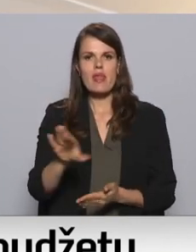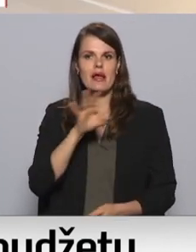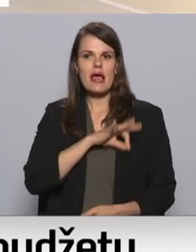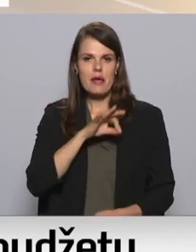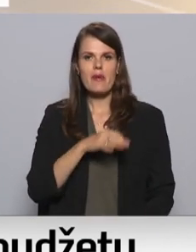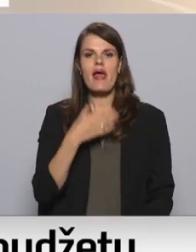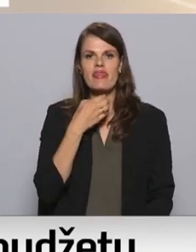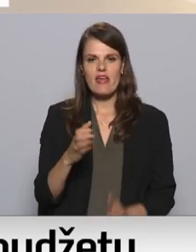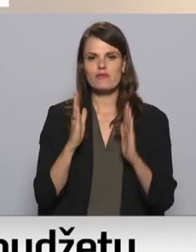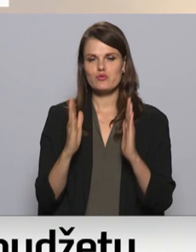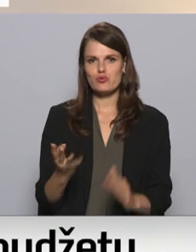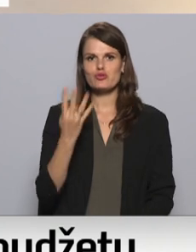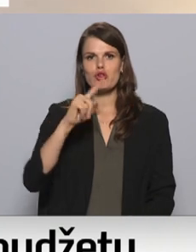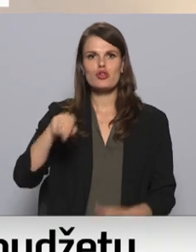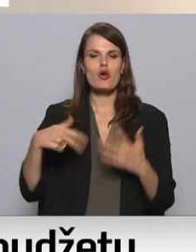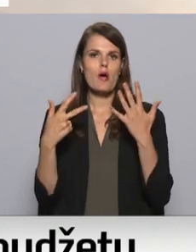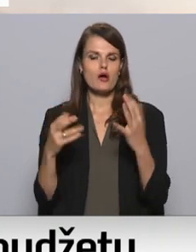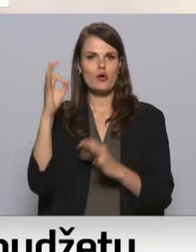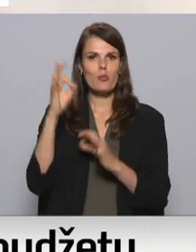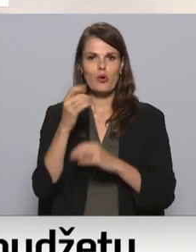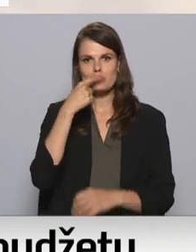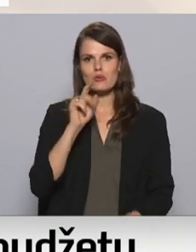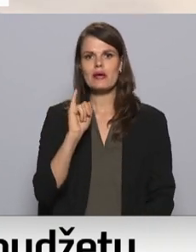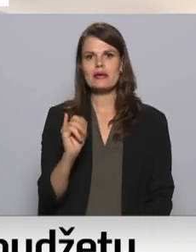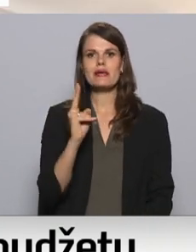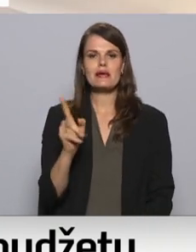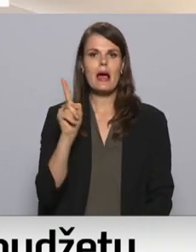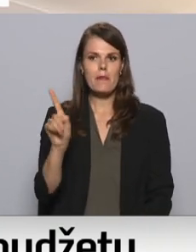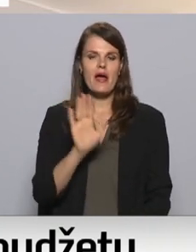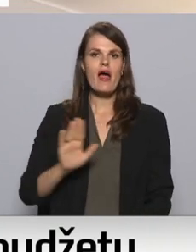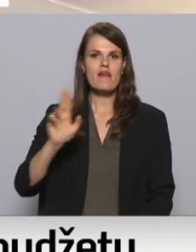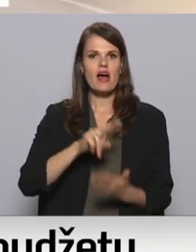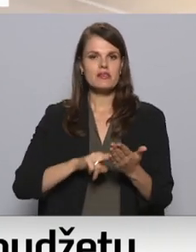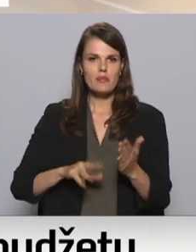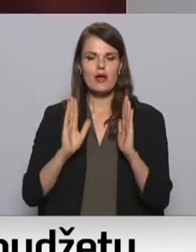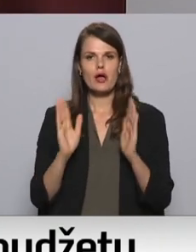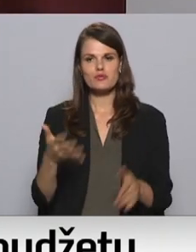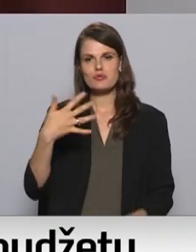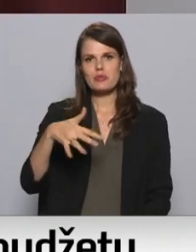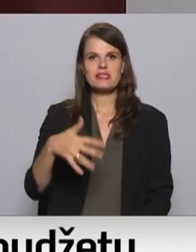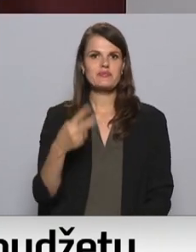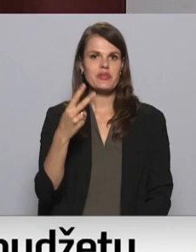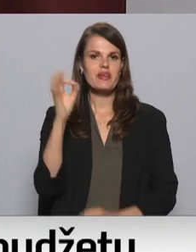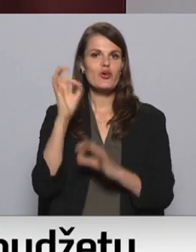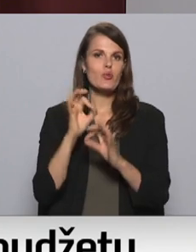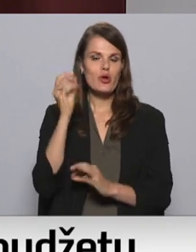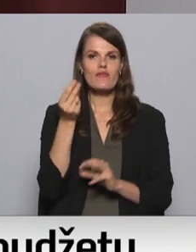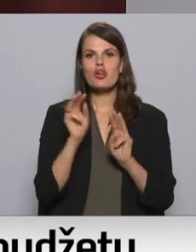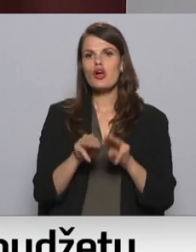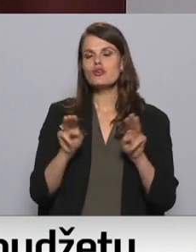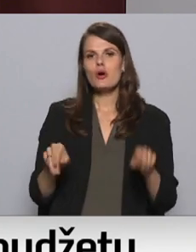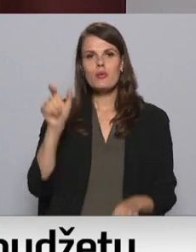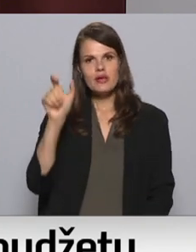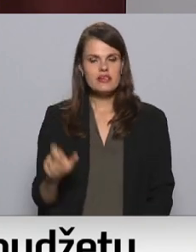būs 4,8% apmērā no IKP, savukārt valsts parāds varētu sasniegt 52%. Finanšu ministrs Jānis